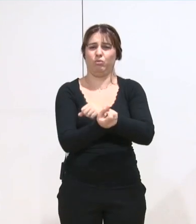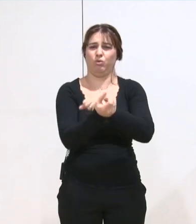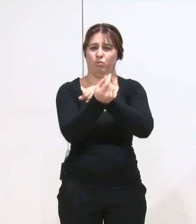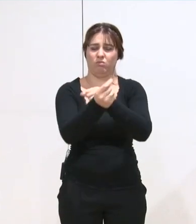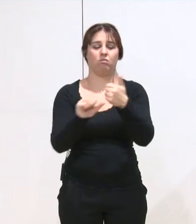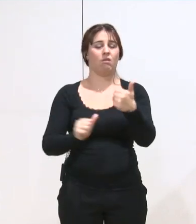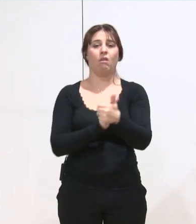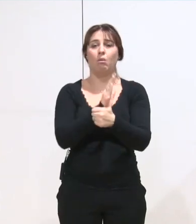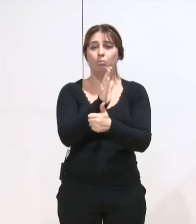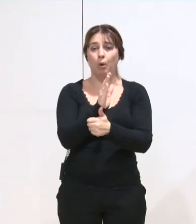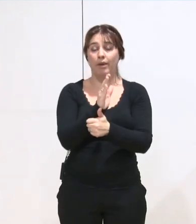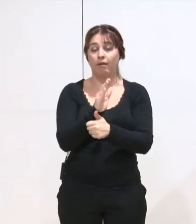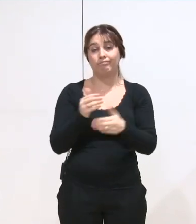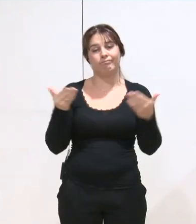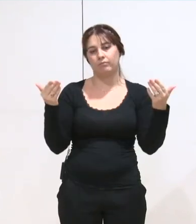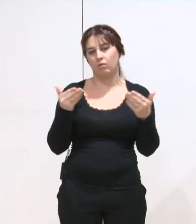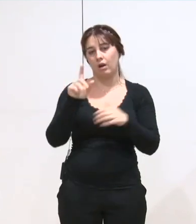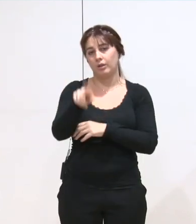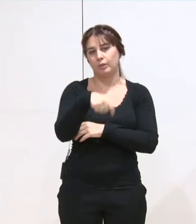Premier signal,